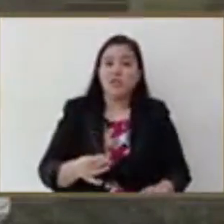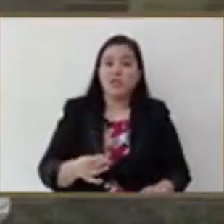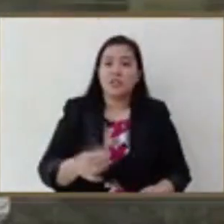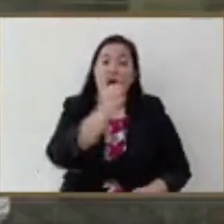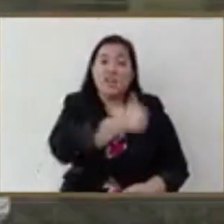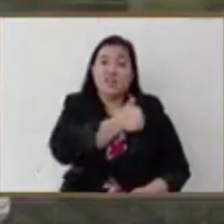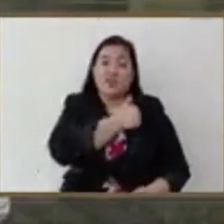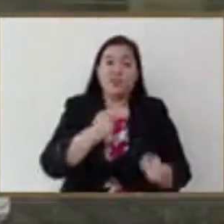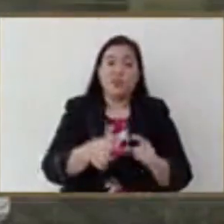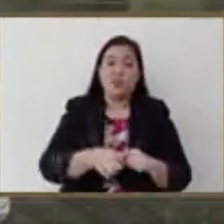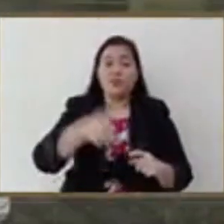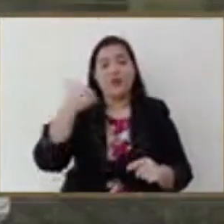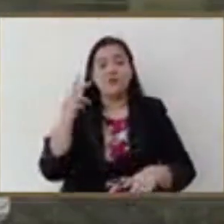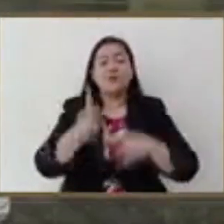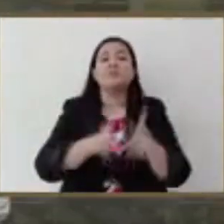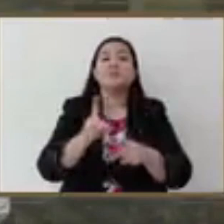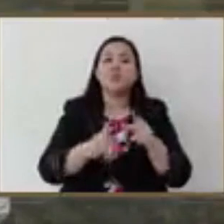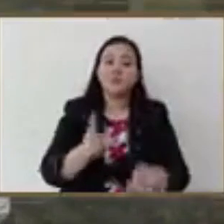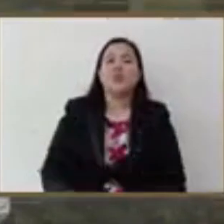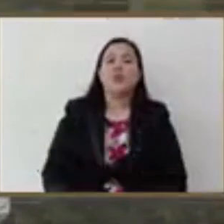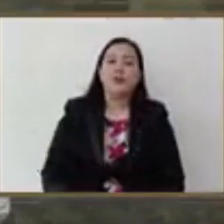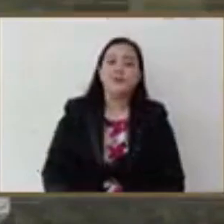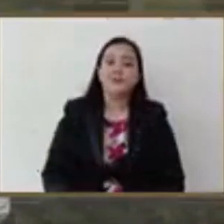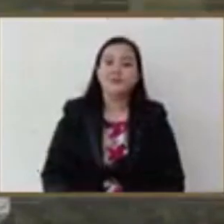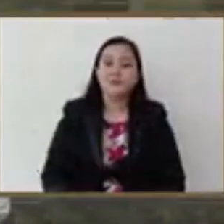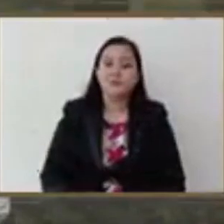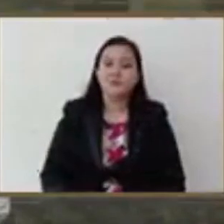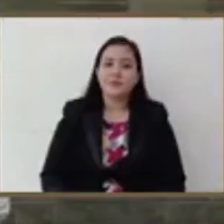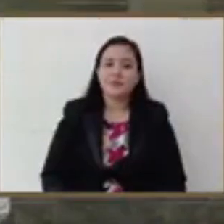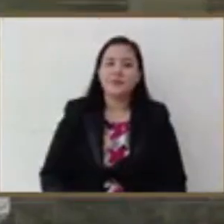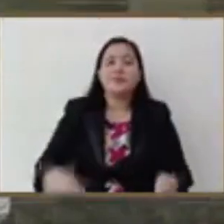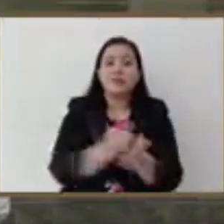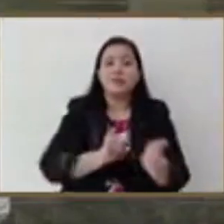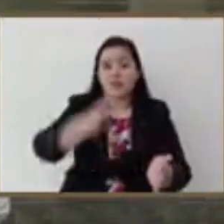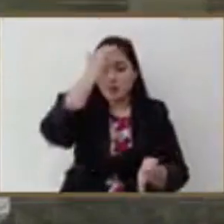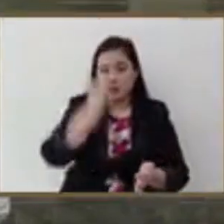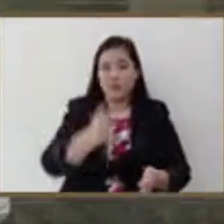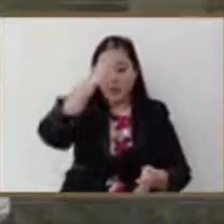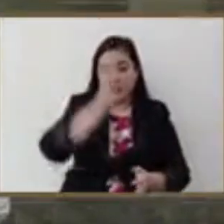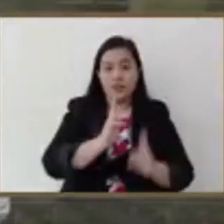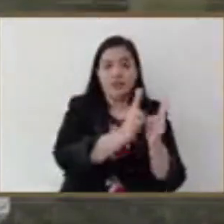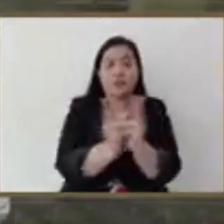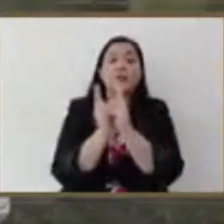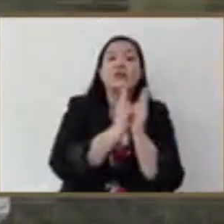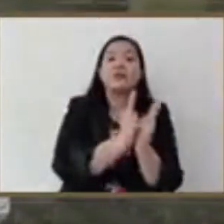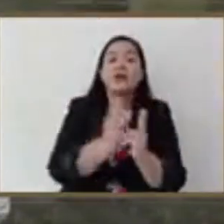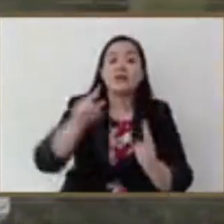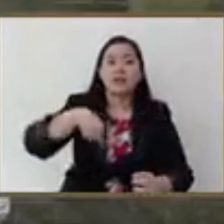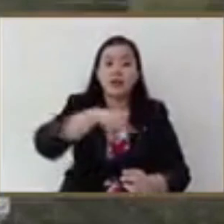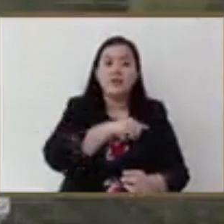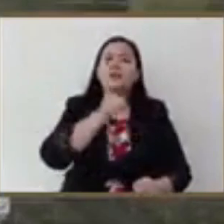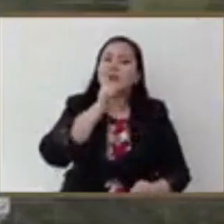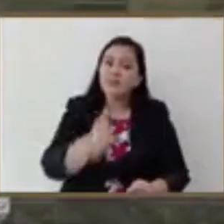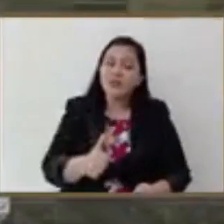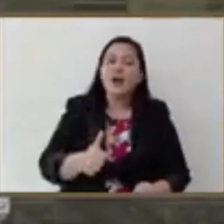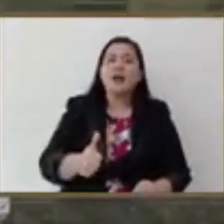tayo paru-parehas. Kaya nga, inu-unite tayo ng Panginoon, pinagkakasundo tayo ng Panginoon, hindi sa prinsipyo